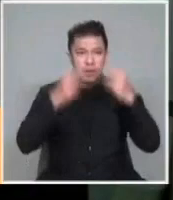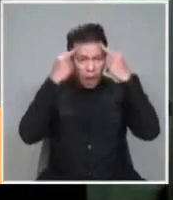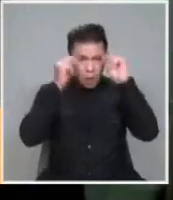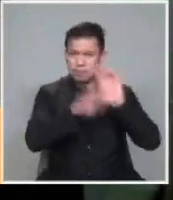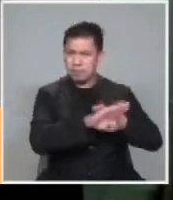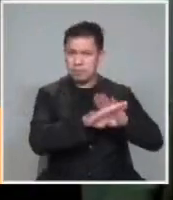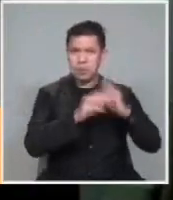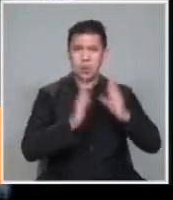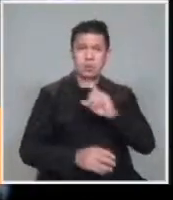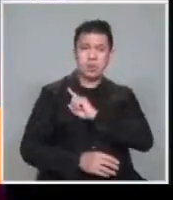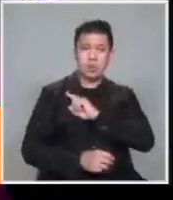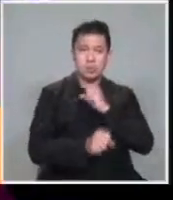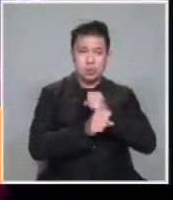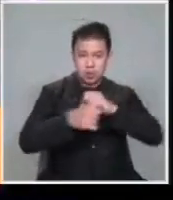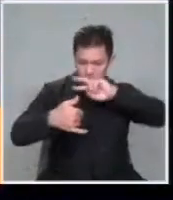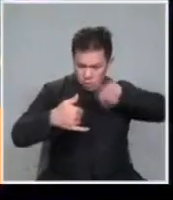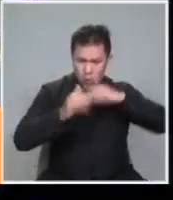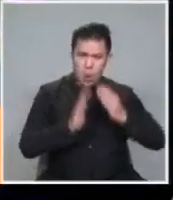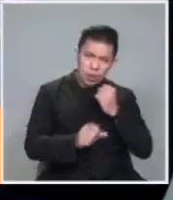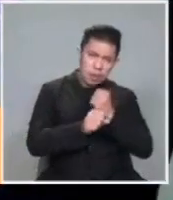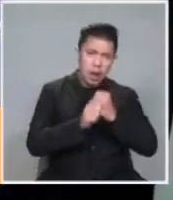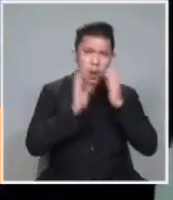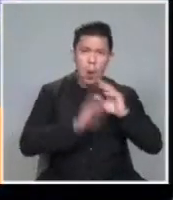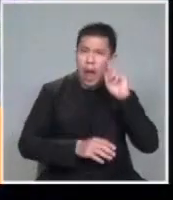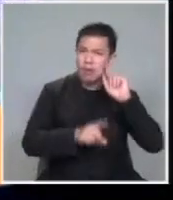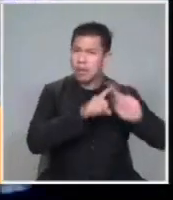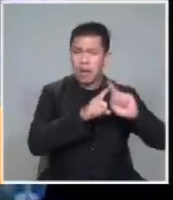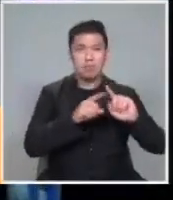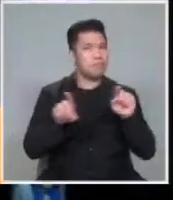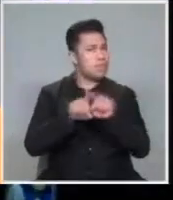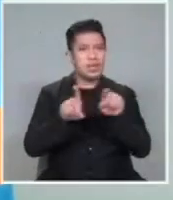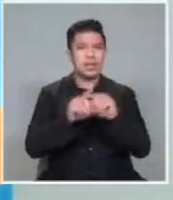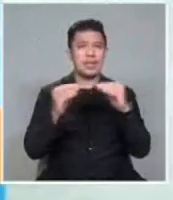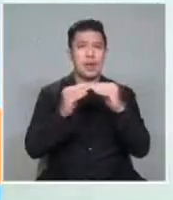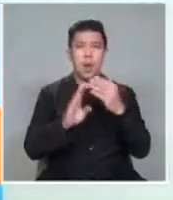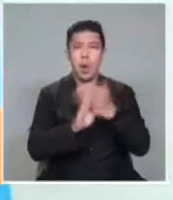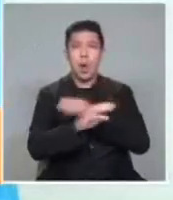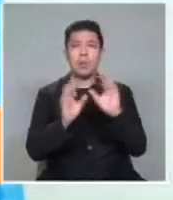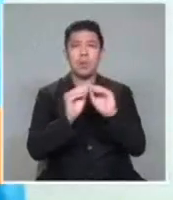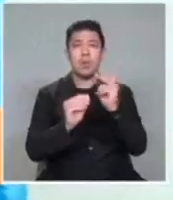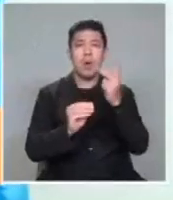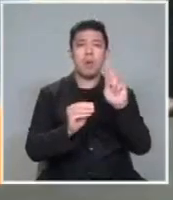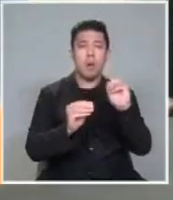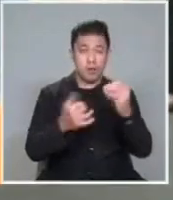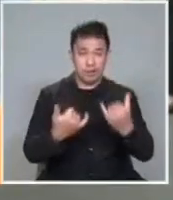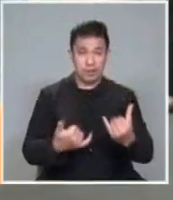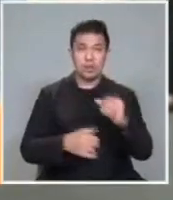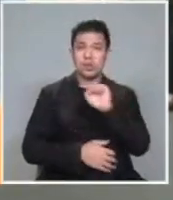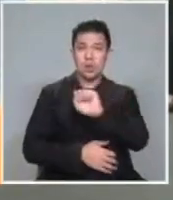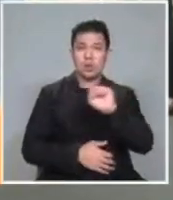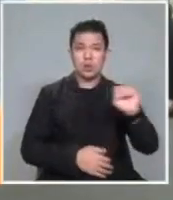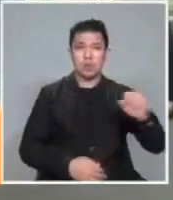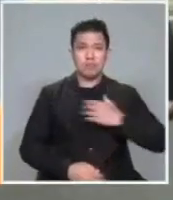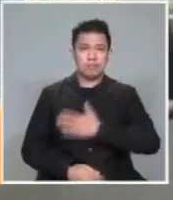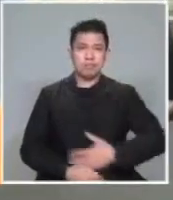ชับให้เจ้าหน้าที่นั้นตรวจเจ้าหน้าที่และสื่อมวลชนด้วยอย่างไรก็ตามก่อนการประชุมครม.ในวันนี้นะคะสสส.จั